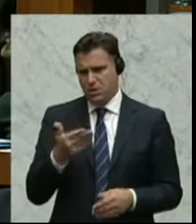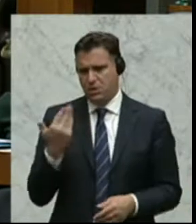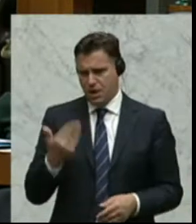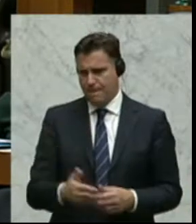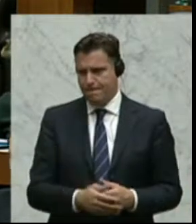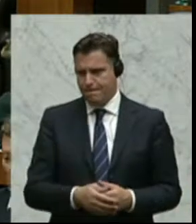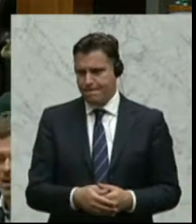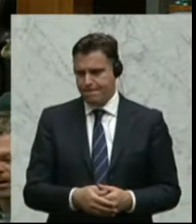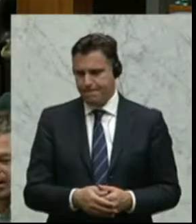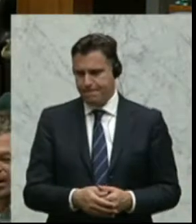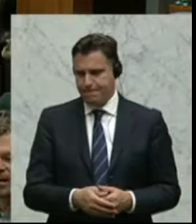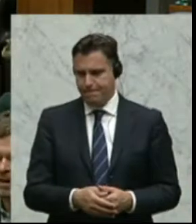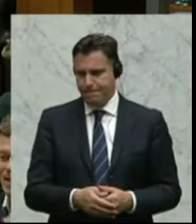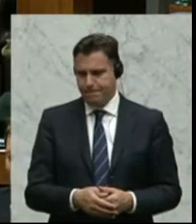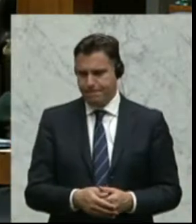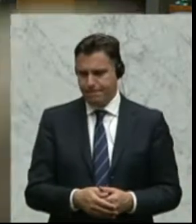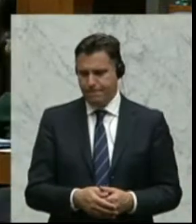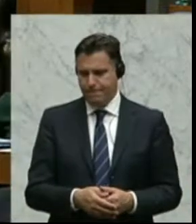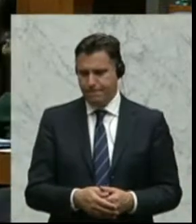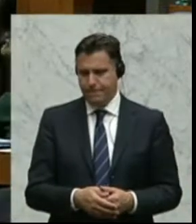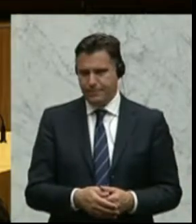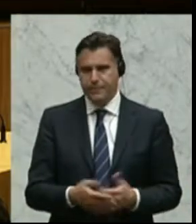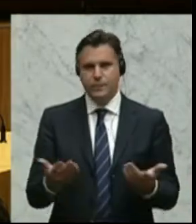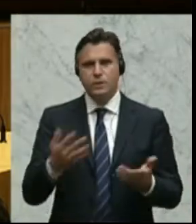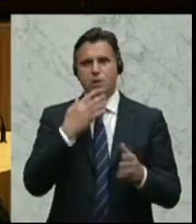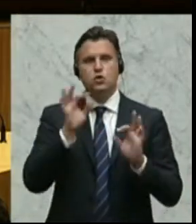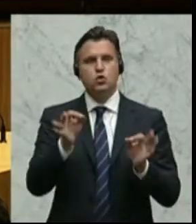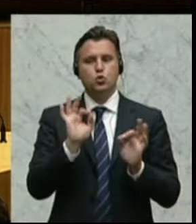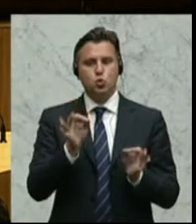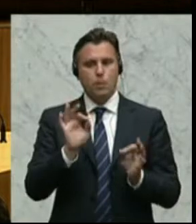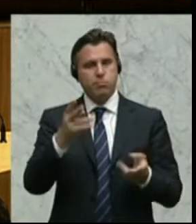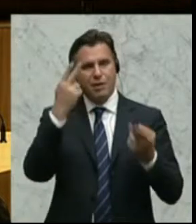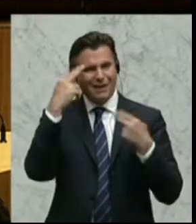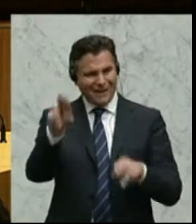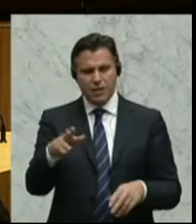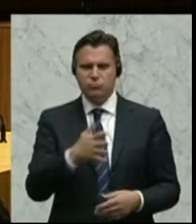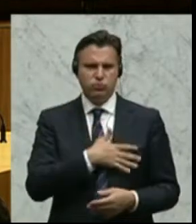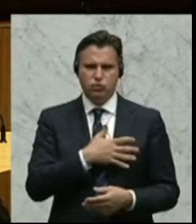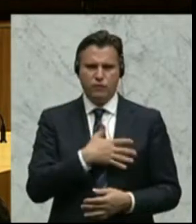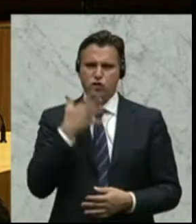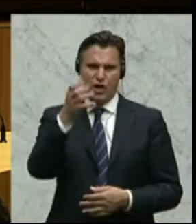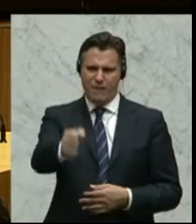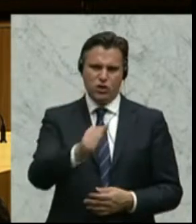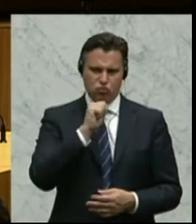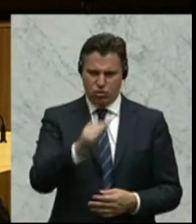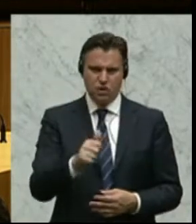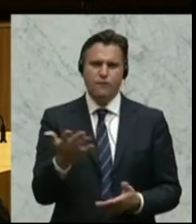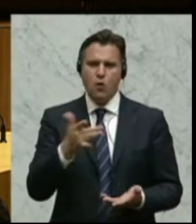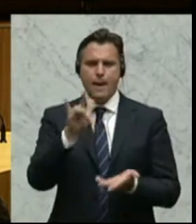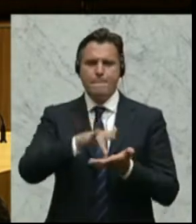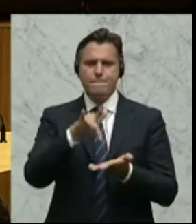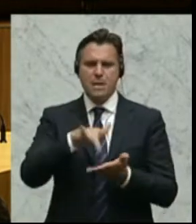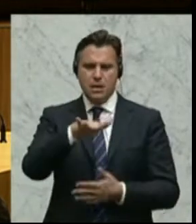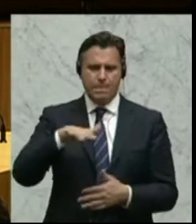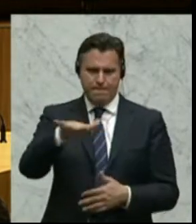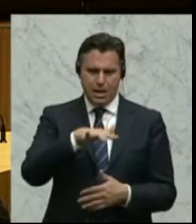Also nochmal zur Zielgruppe. Die Superreichen werden nicht erwischt, sondern der Mittelstand und in Konsequenz